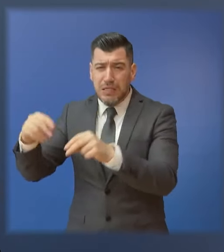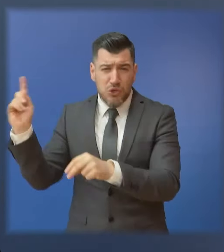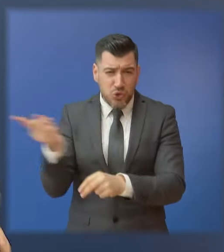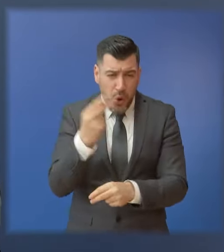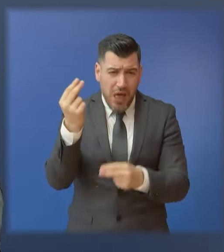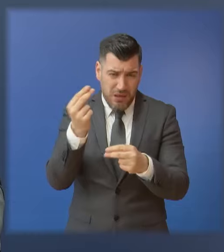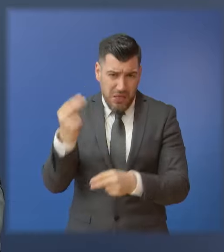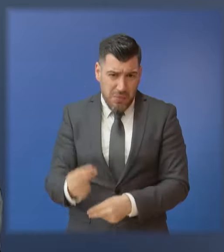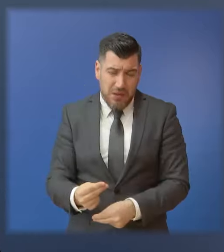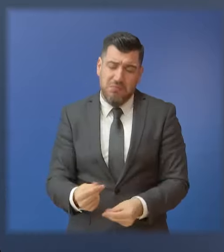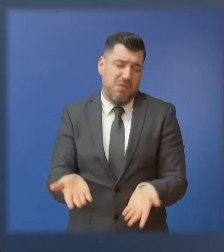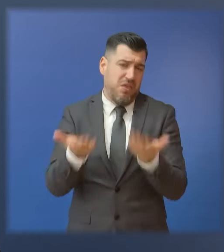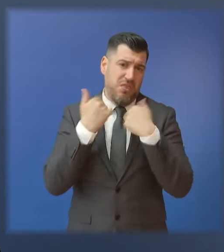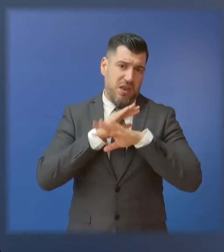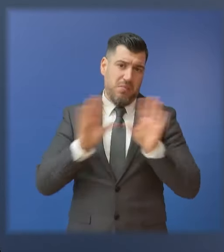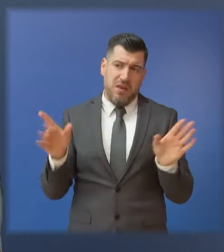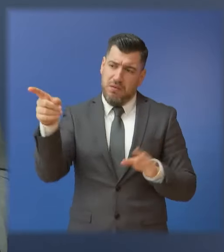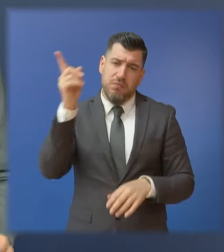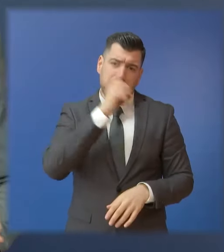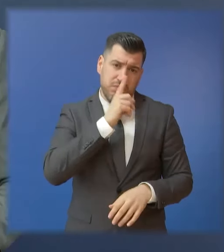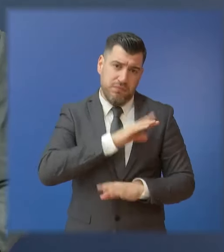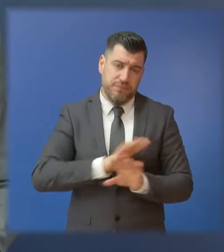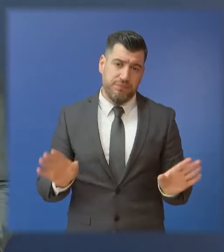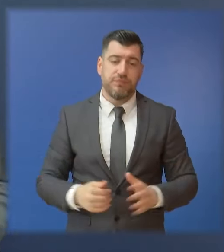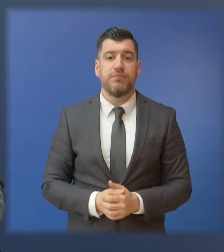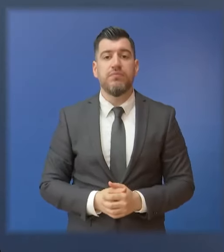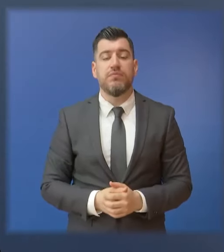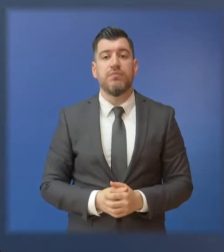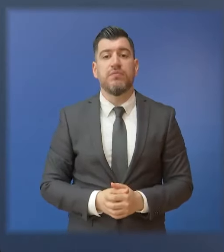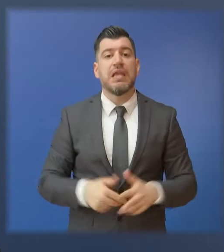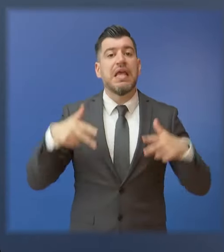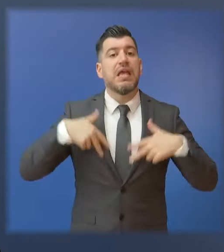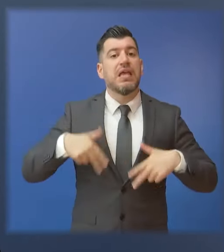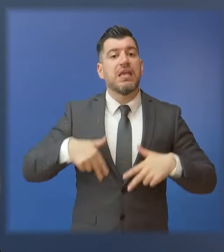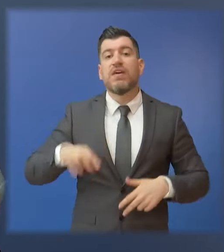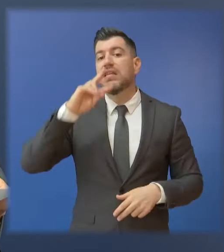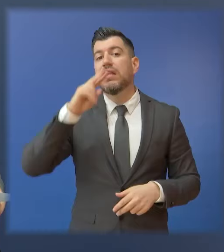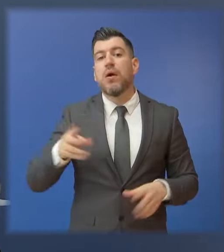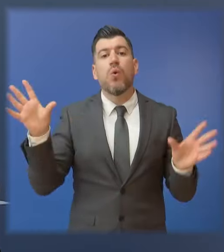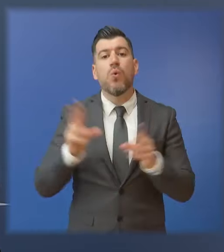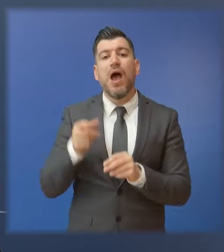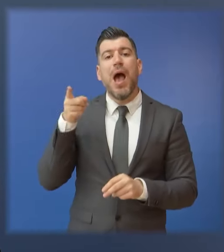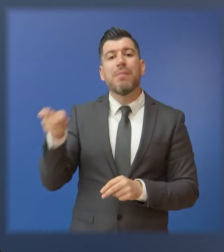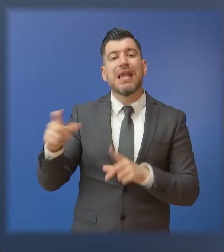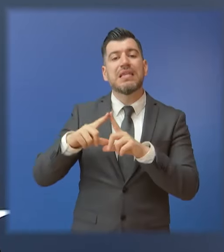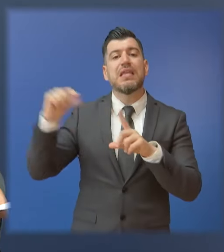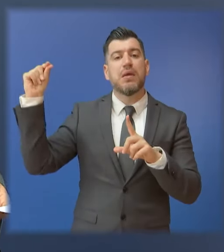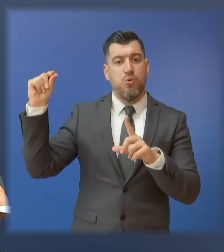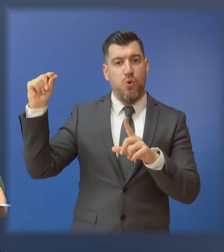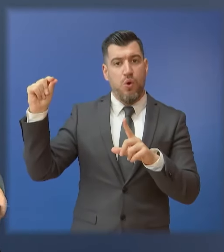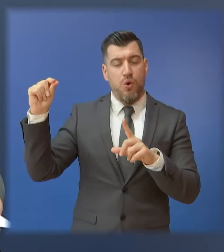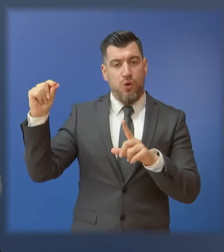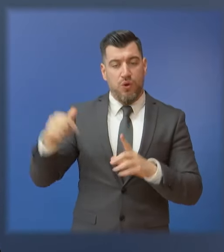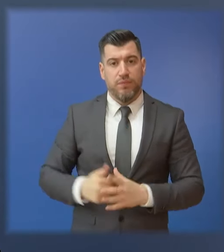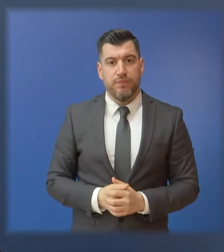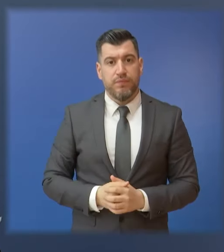ξεραθεί ελάτε τι απαντά η ελληνική κυβέρνηση τις απειλές κατά της κύ που διαβάσαμε στον τύπο και αν